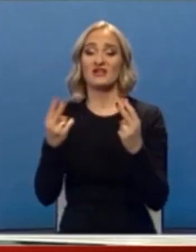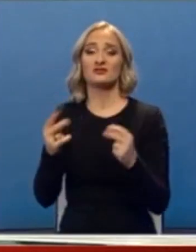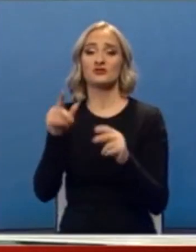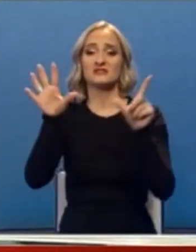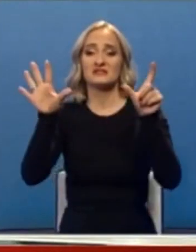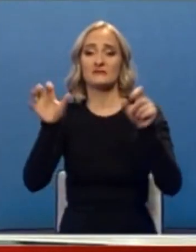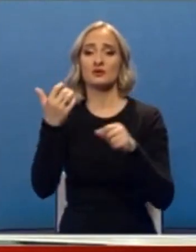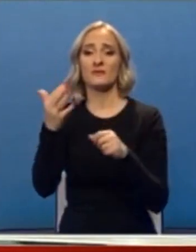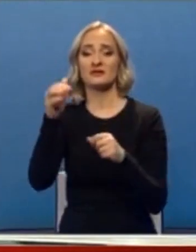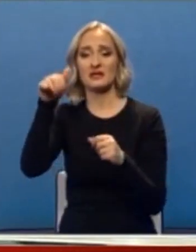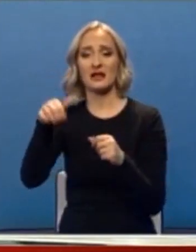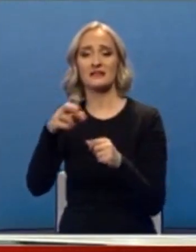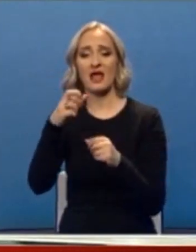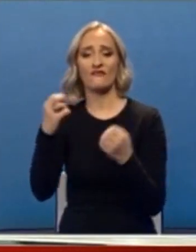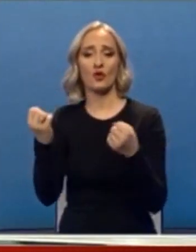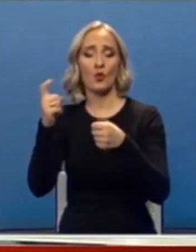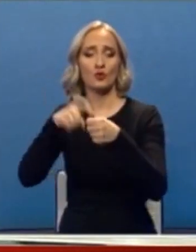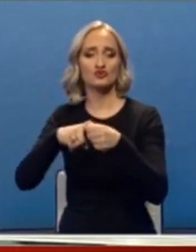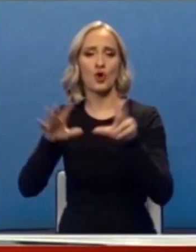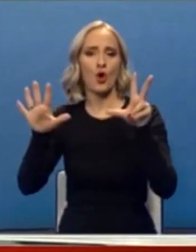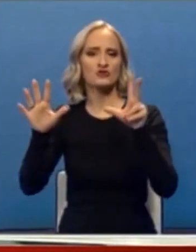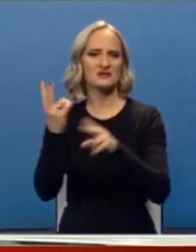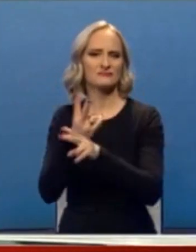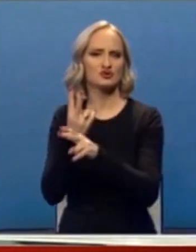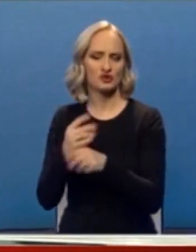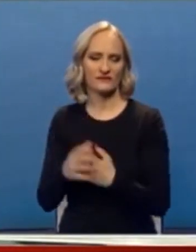750.000 evra učestvuje 8 država.